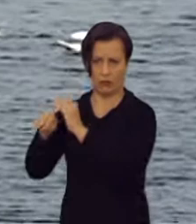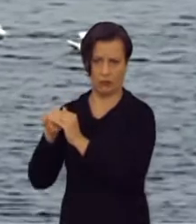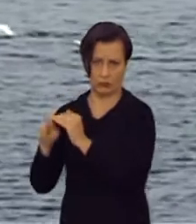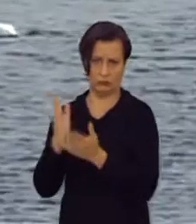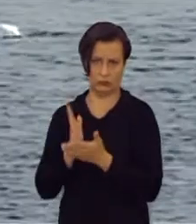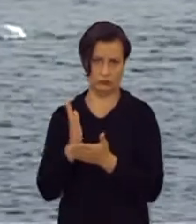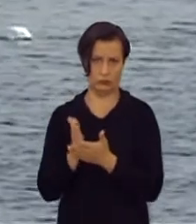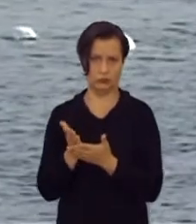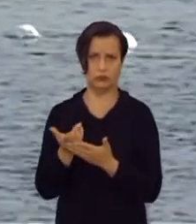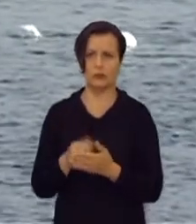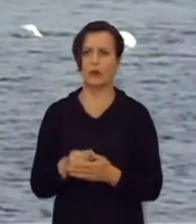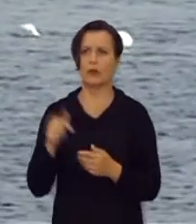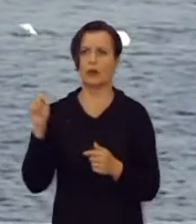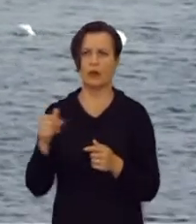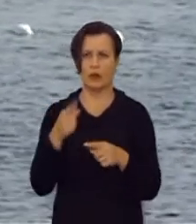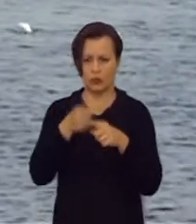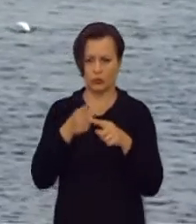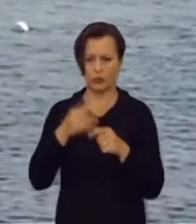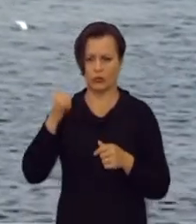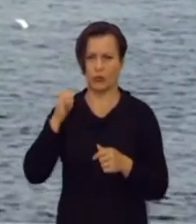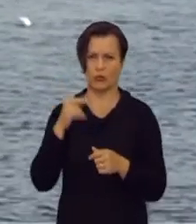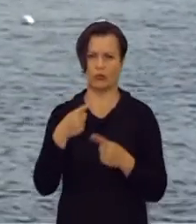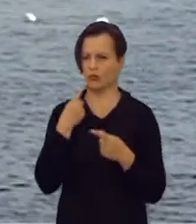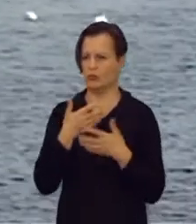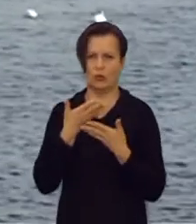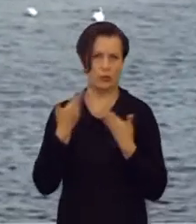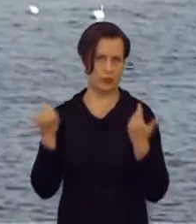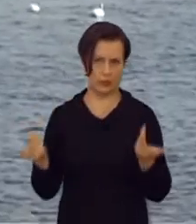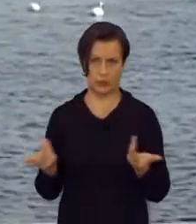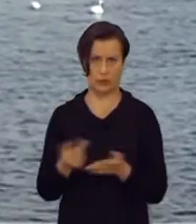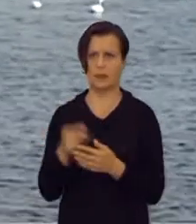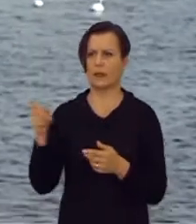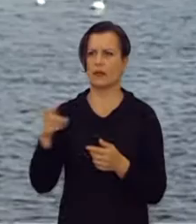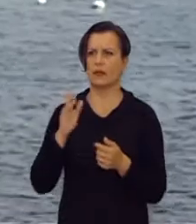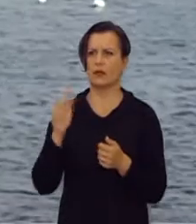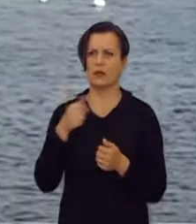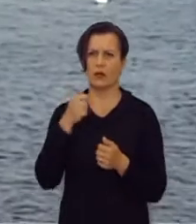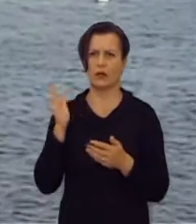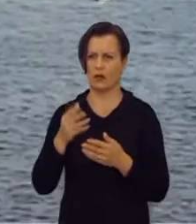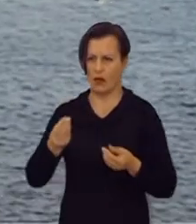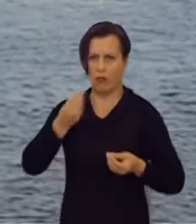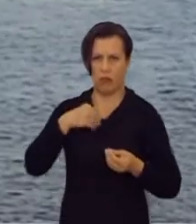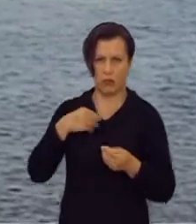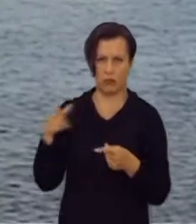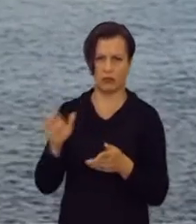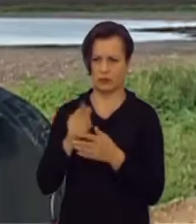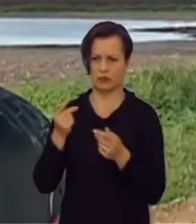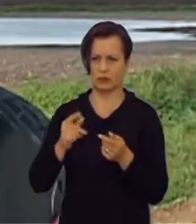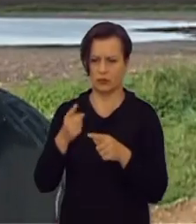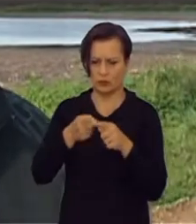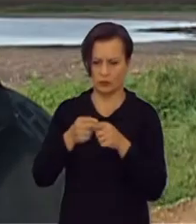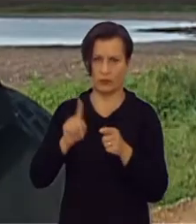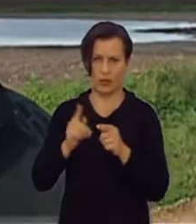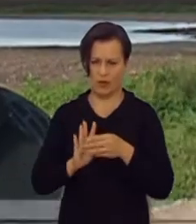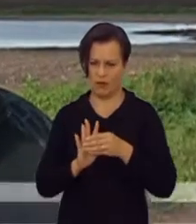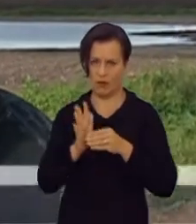daržovių derliaus. Apie grūdų kokybę mes nebešnekam, ten aišku tik tai smarkiai pašariniai, bet tai jau matyt bus, aišku, sudygę